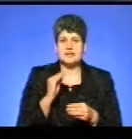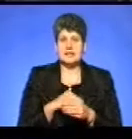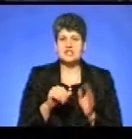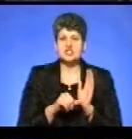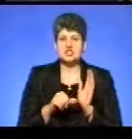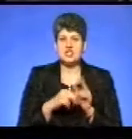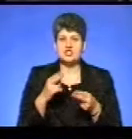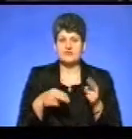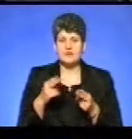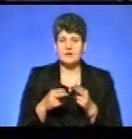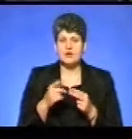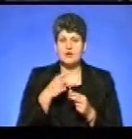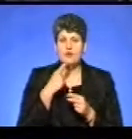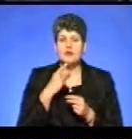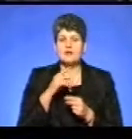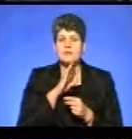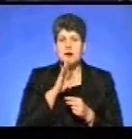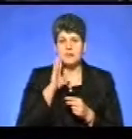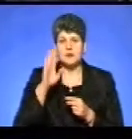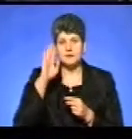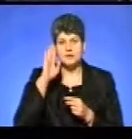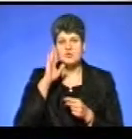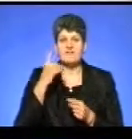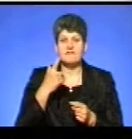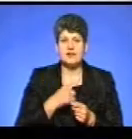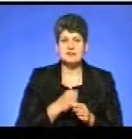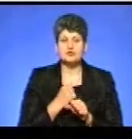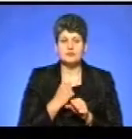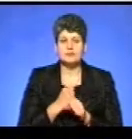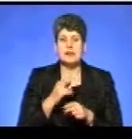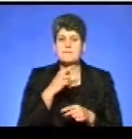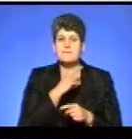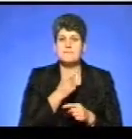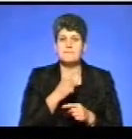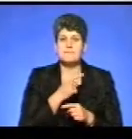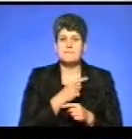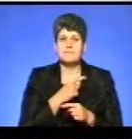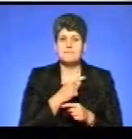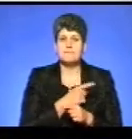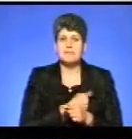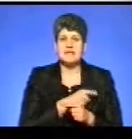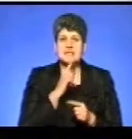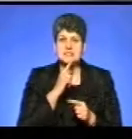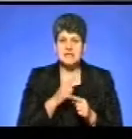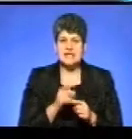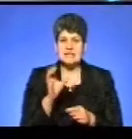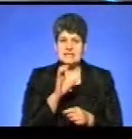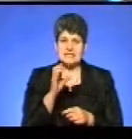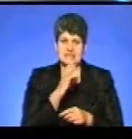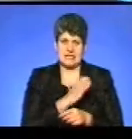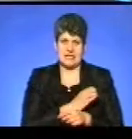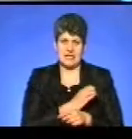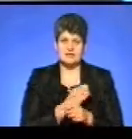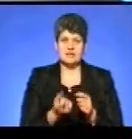розповіла мати хлопчика Індіра Белей, вакцину її синові ввела медсестра амбулаторії в селі Кобиловолоки. Синець на місці, де робили